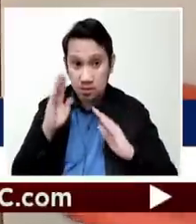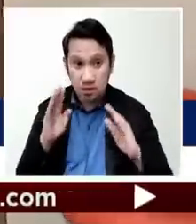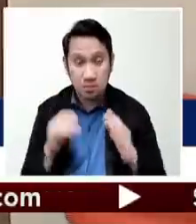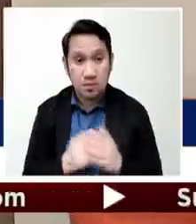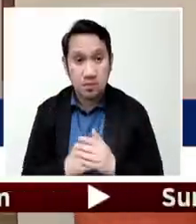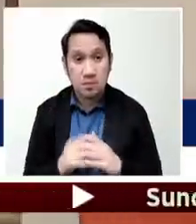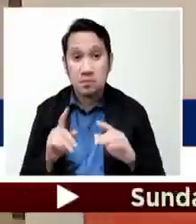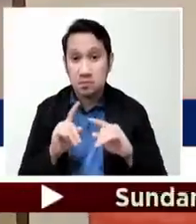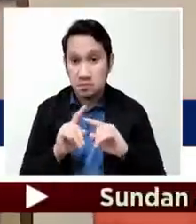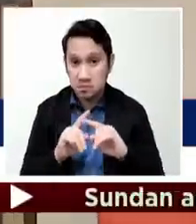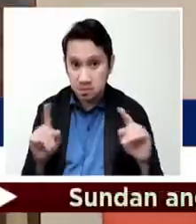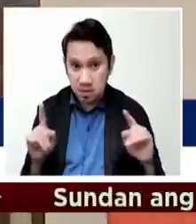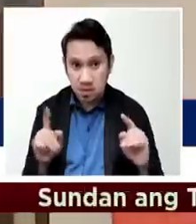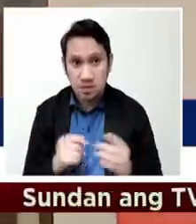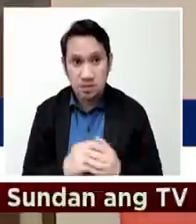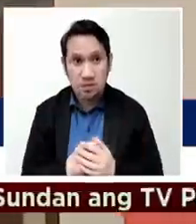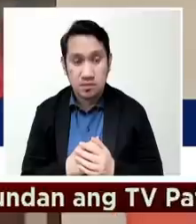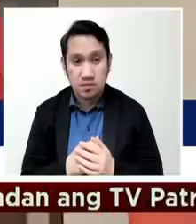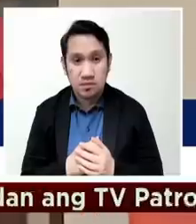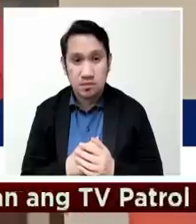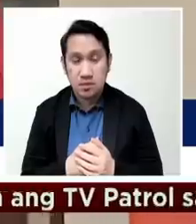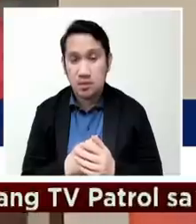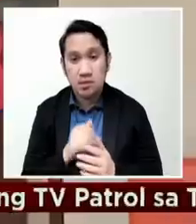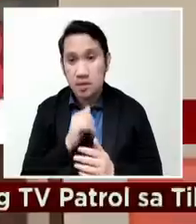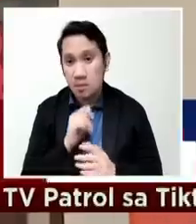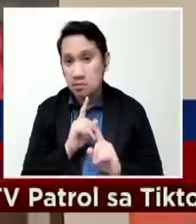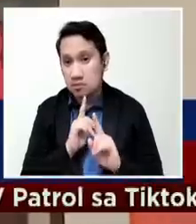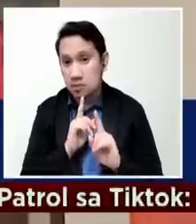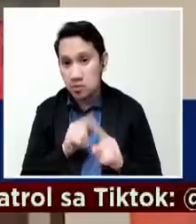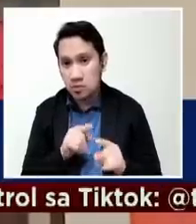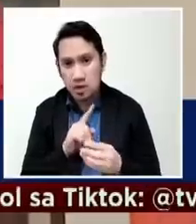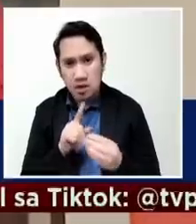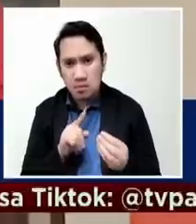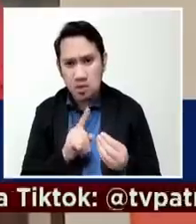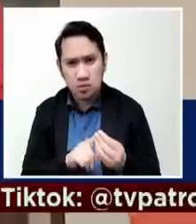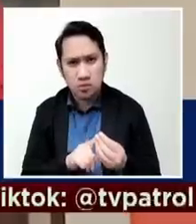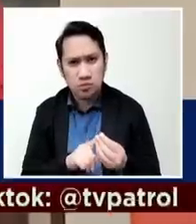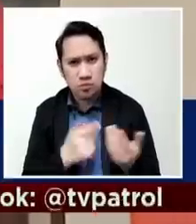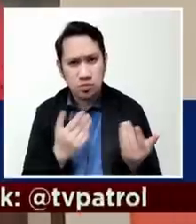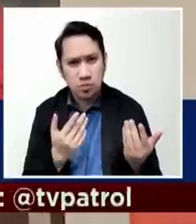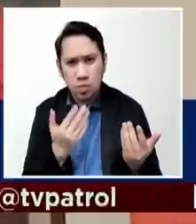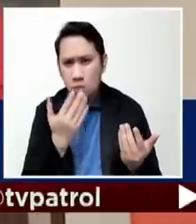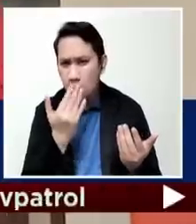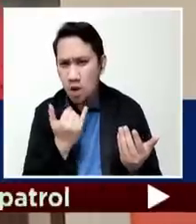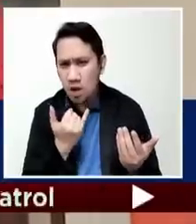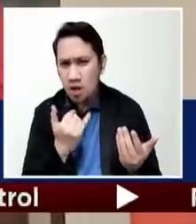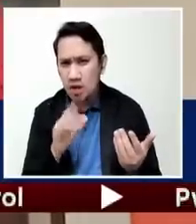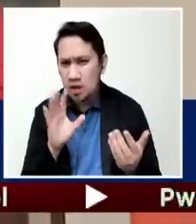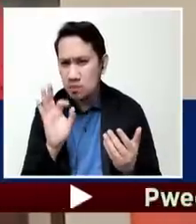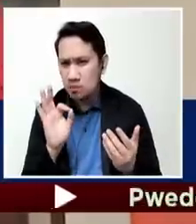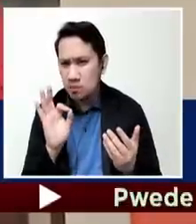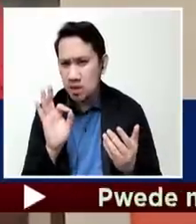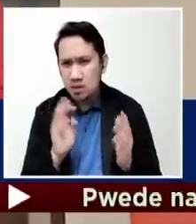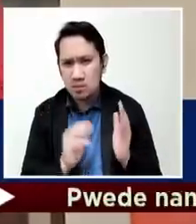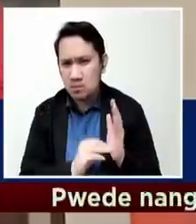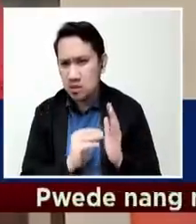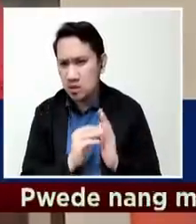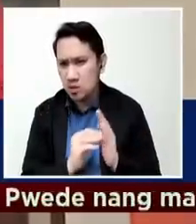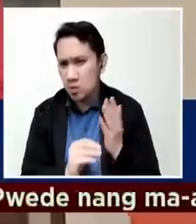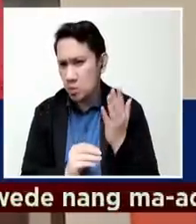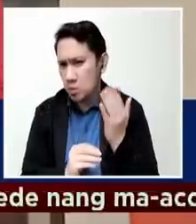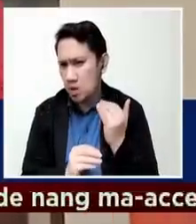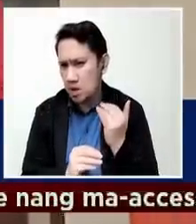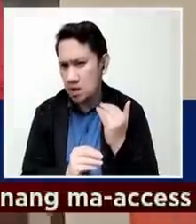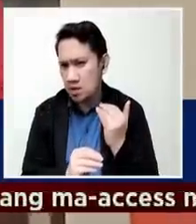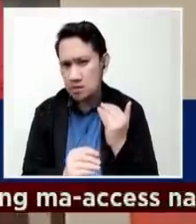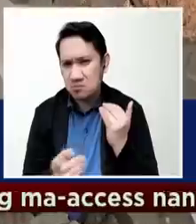pero hindi pa rin nasagot ang hiwaga sa metro kung bakit umabot na mahigit 9 million pesos ang bayarin